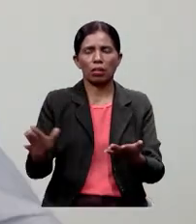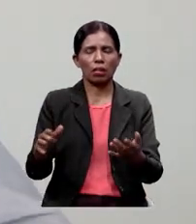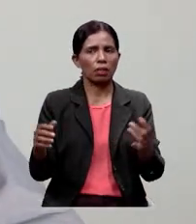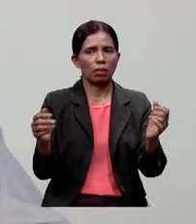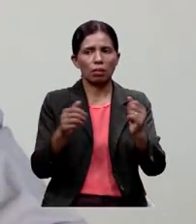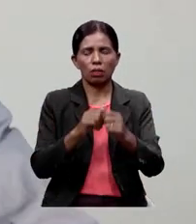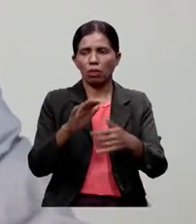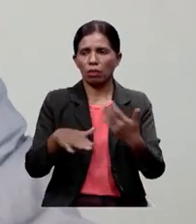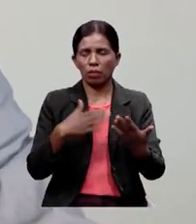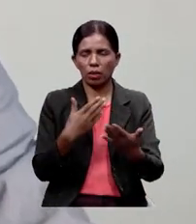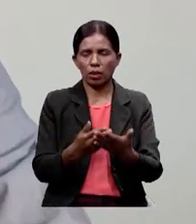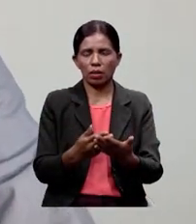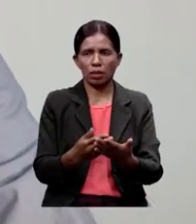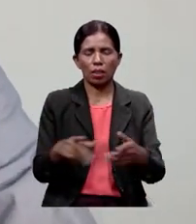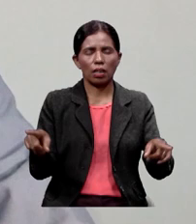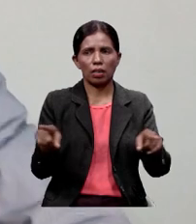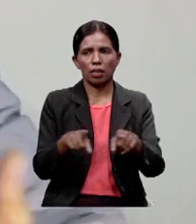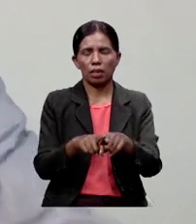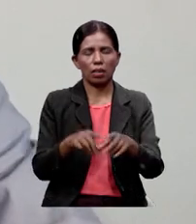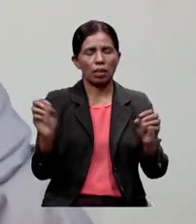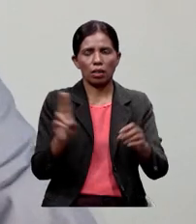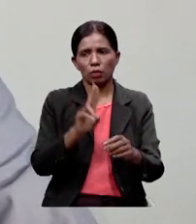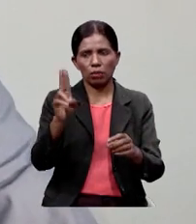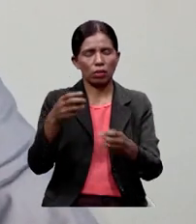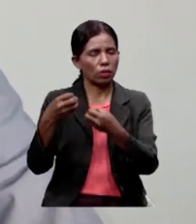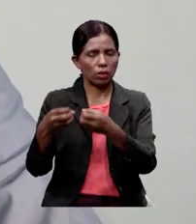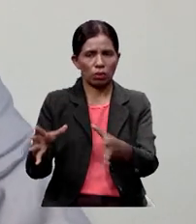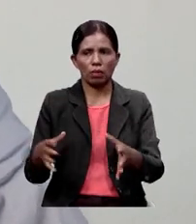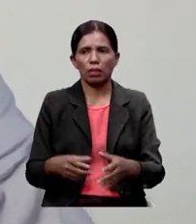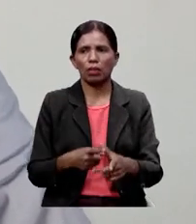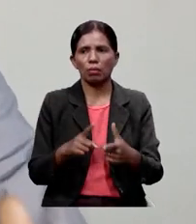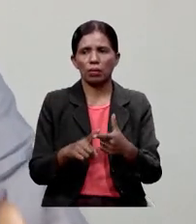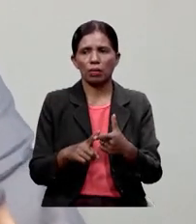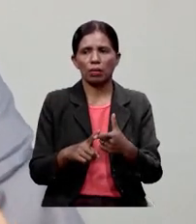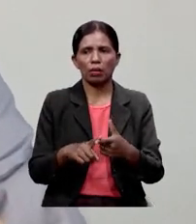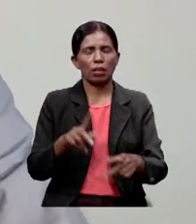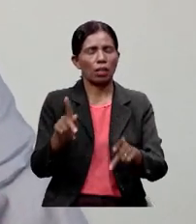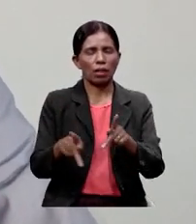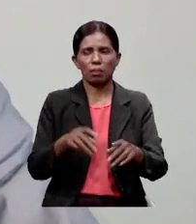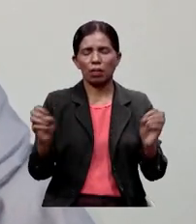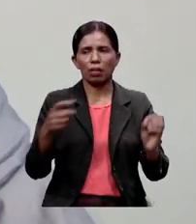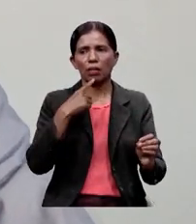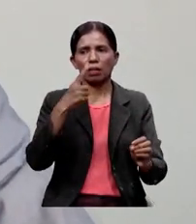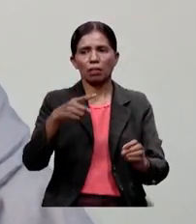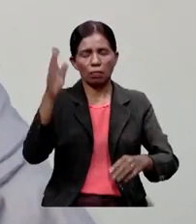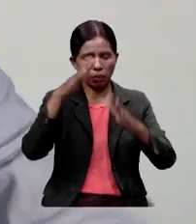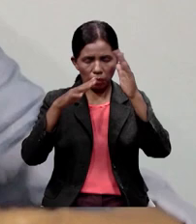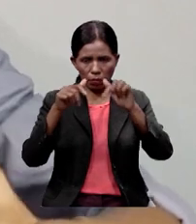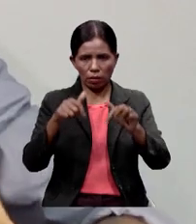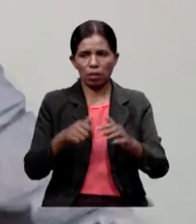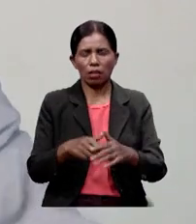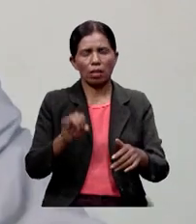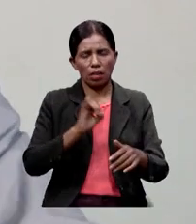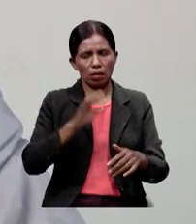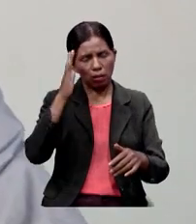misirane hola hoto ho montante mahanesan mai lauza soe depois tamo durante nemo sa man nunca questiona kono ba problema de ne antau hanan